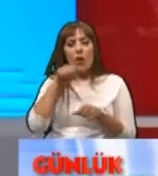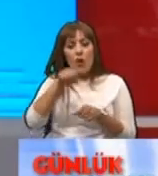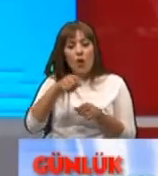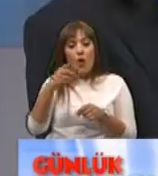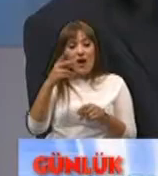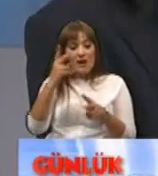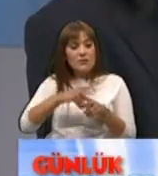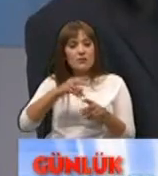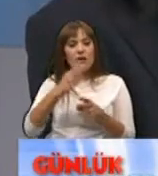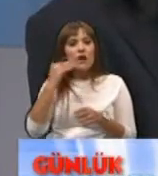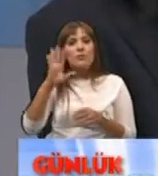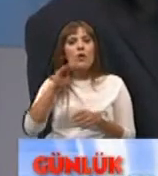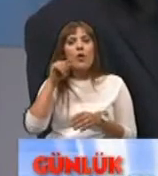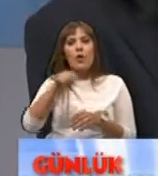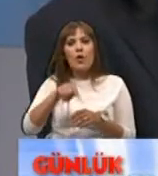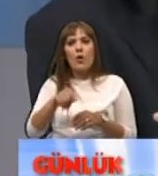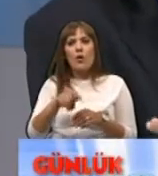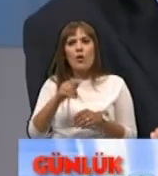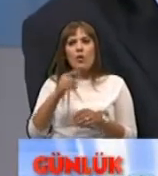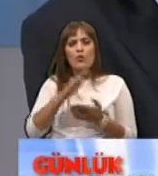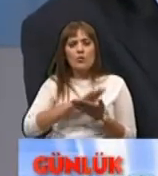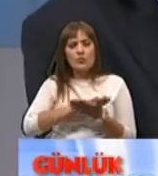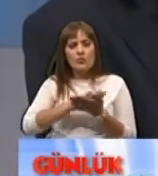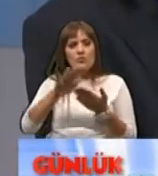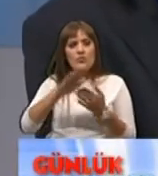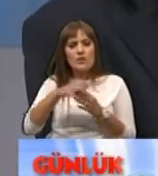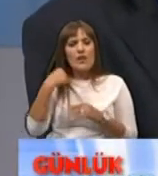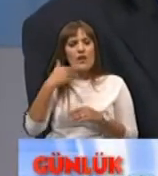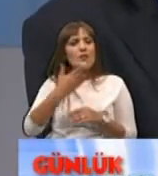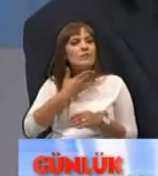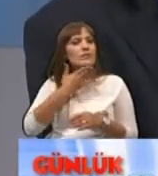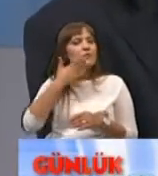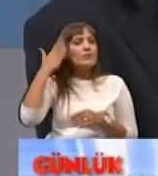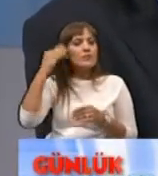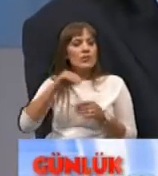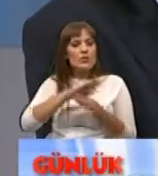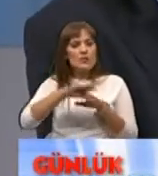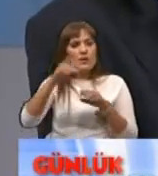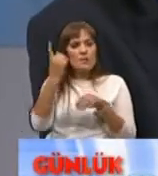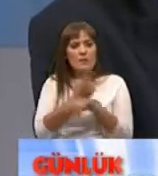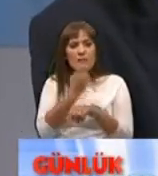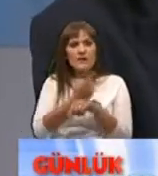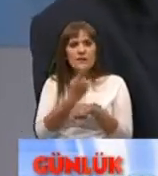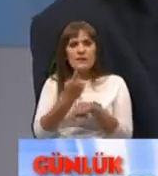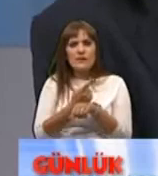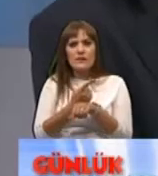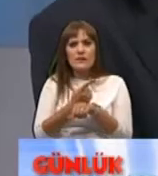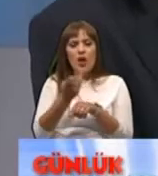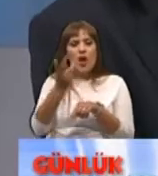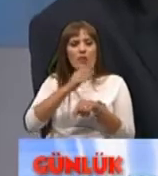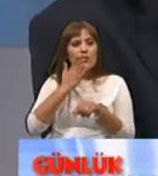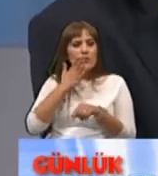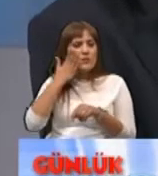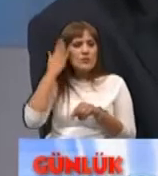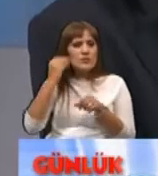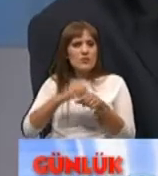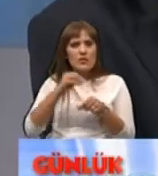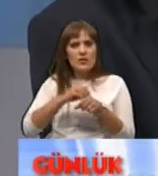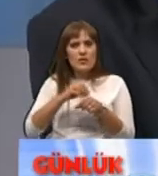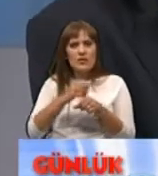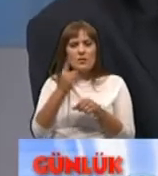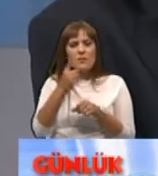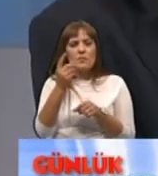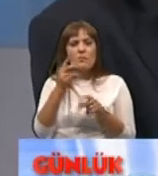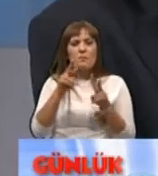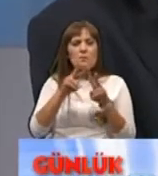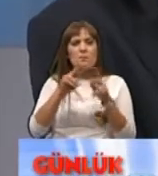sırada kalkmıyor. Orada sonradan soyuluyor. Yüzeye bir nekroz geliştiriyorsunuz. Yüzeye bir öldürüyorsunuz çok güzel bir kaç